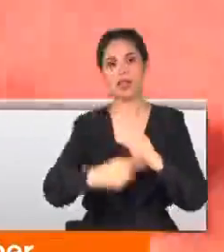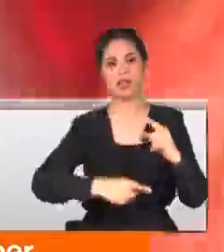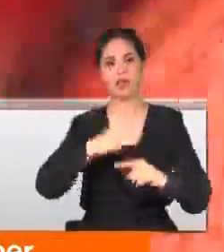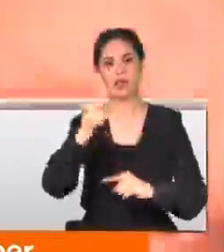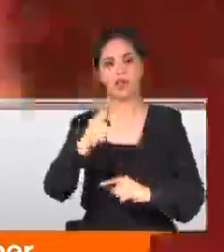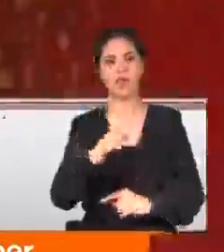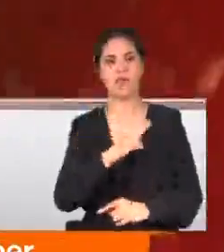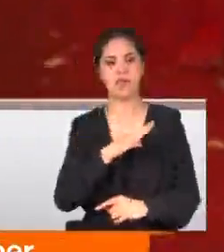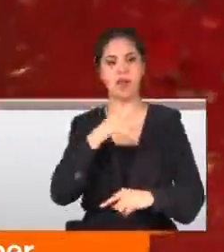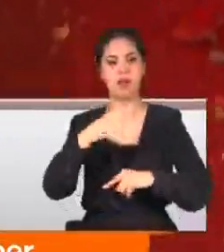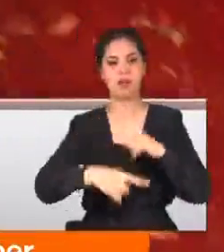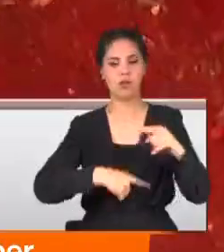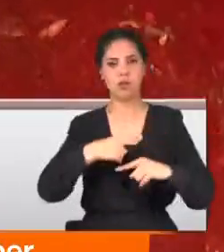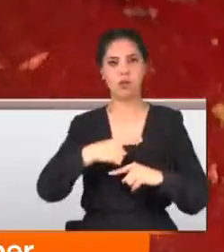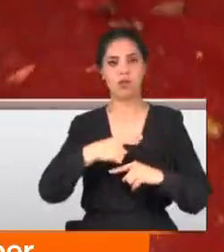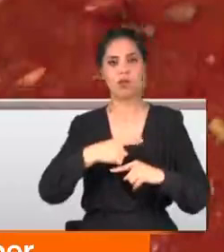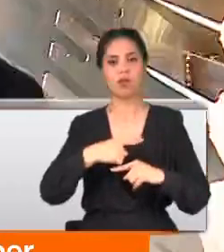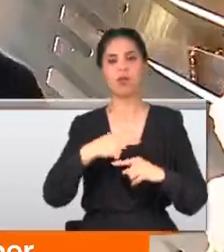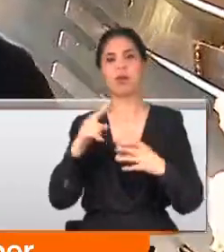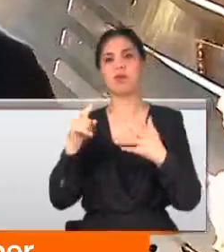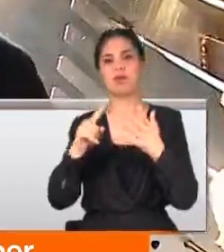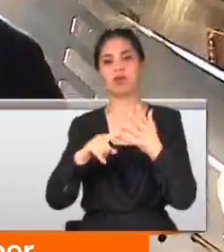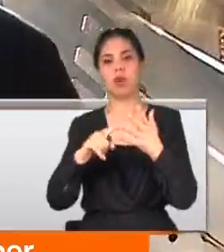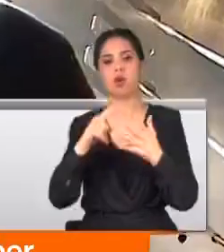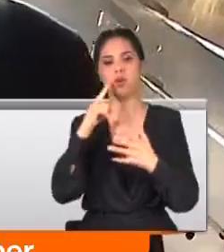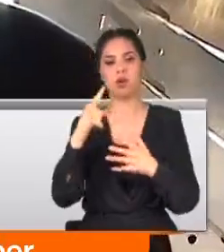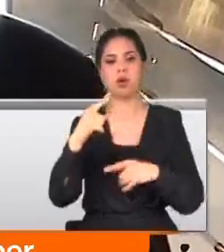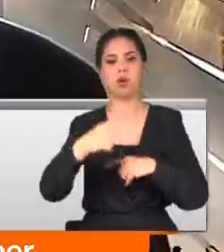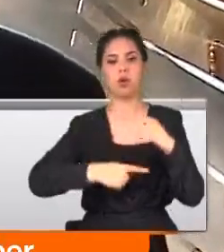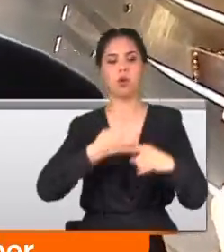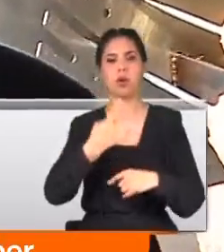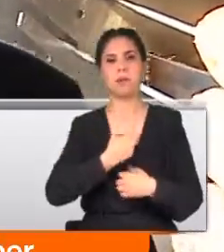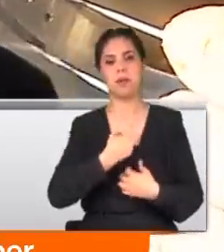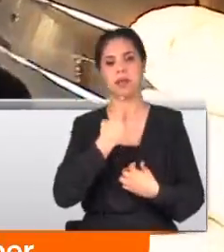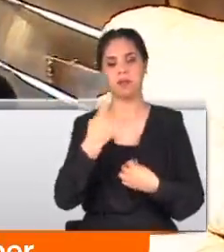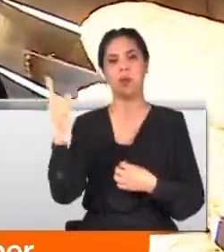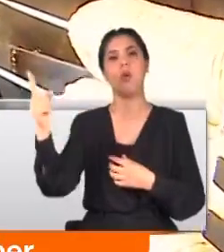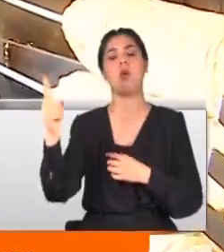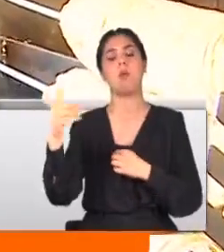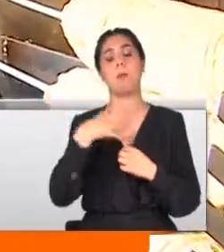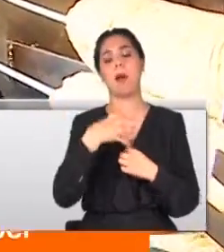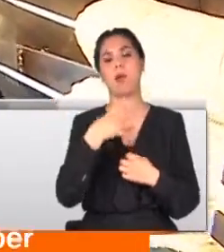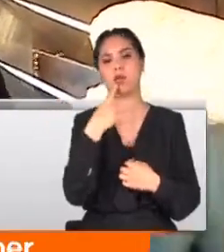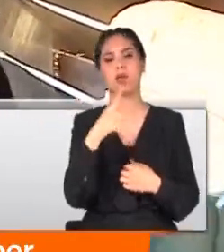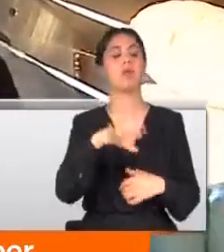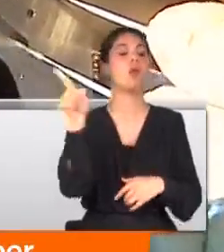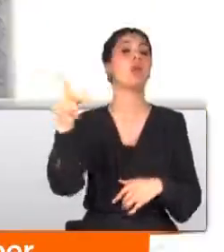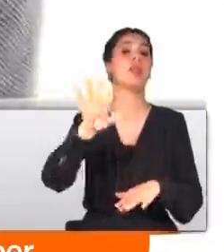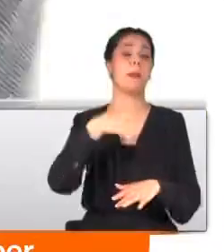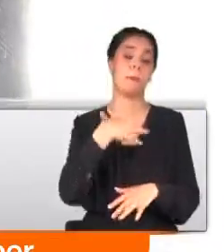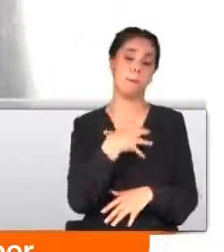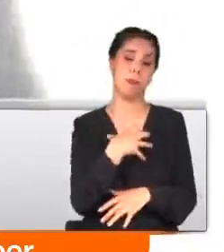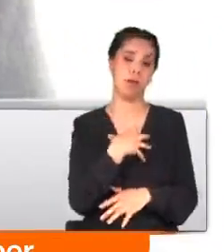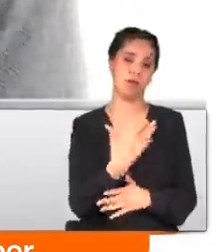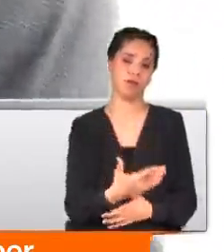kokoreçsi vardı. Kokoreç ise dördüncülüğe yerleşti. Kokoreç bizim. Onlar da bizim diyor. Bizim abi. Onların değil, bizim abi.